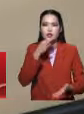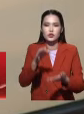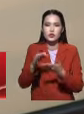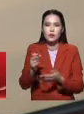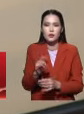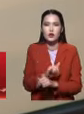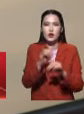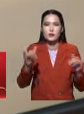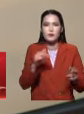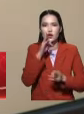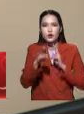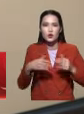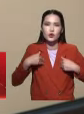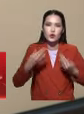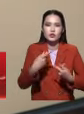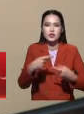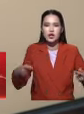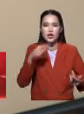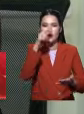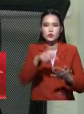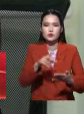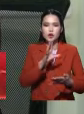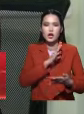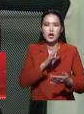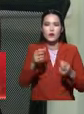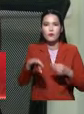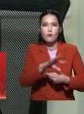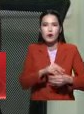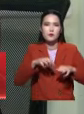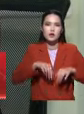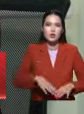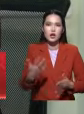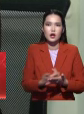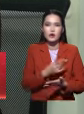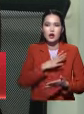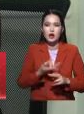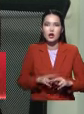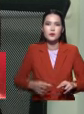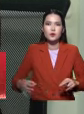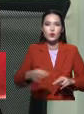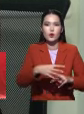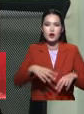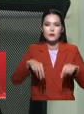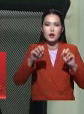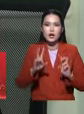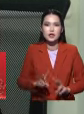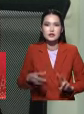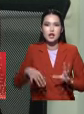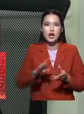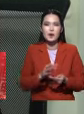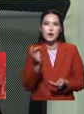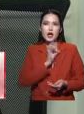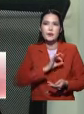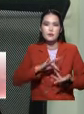астам шағым мен ұсыныс түскен. Оның дені шешімін тапты. Біріншісі осы облыс бойынша жер және жерді пайдалану